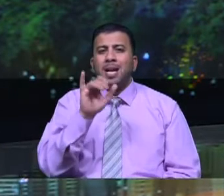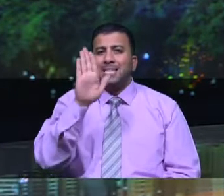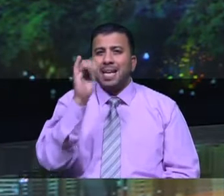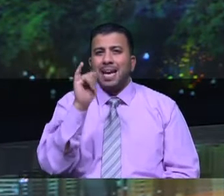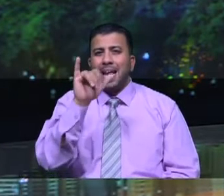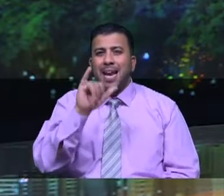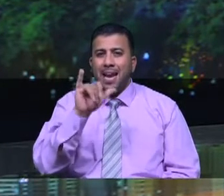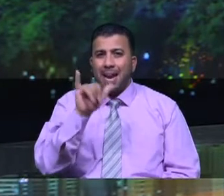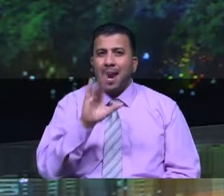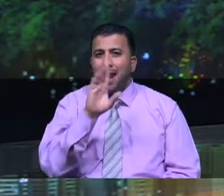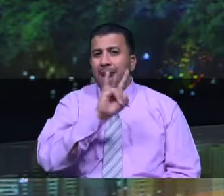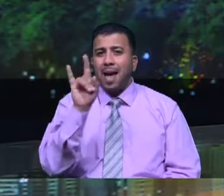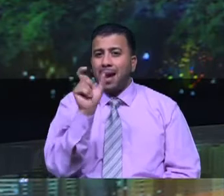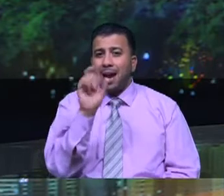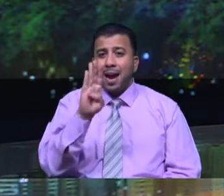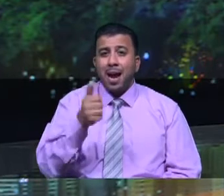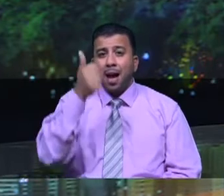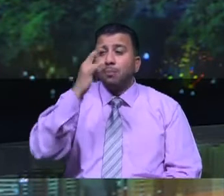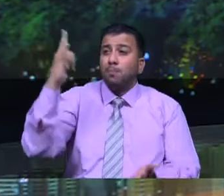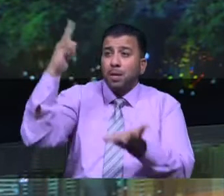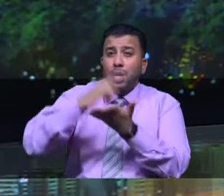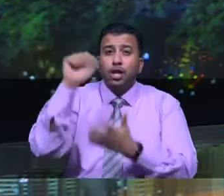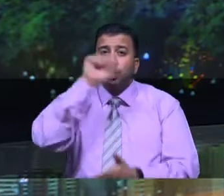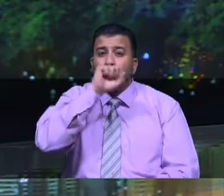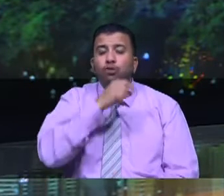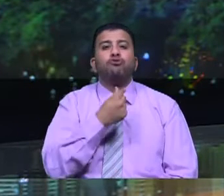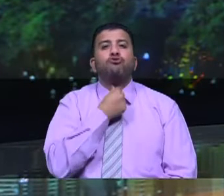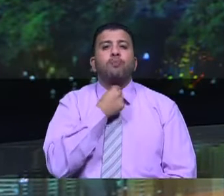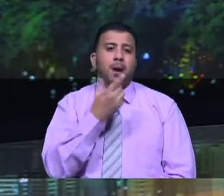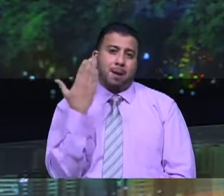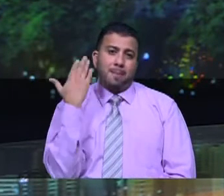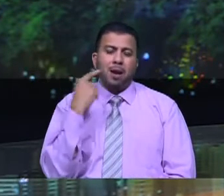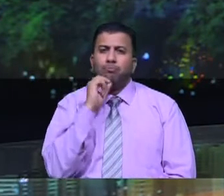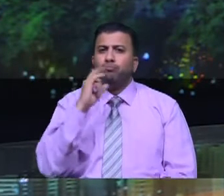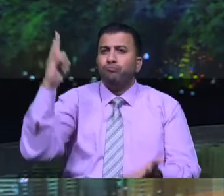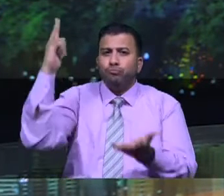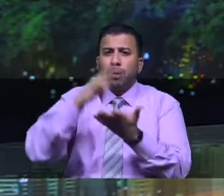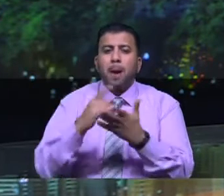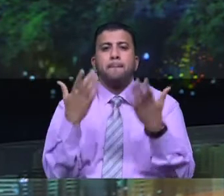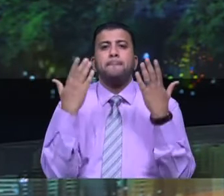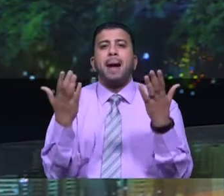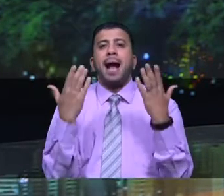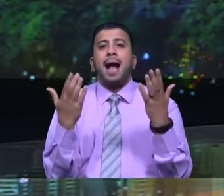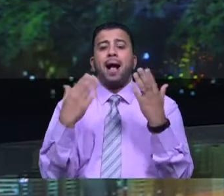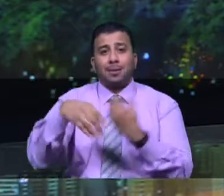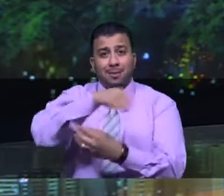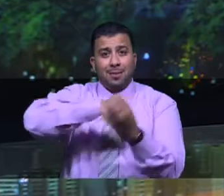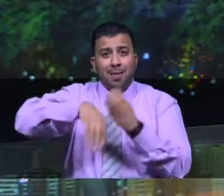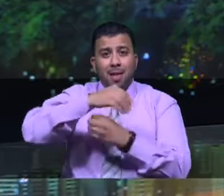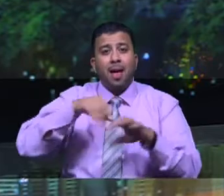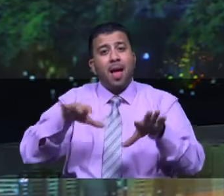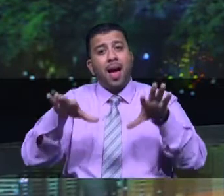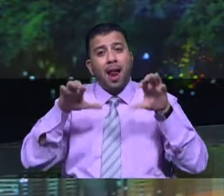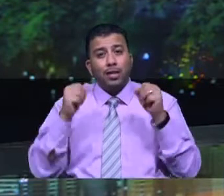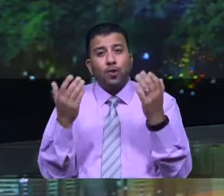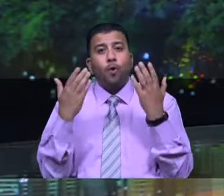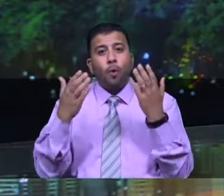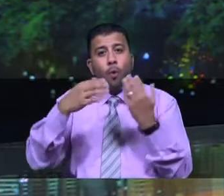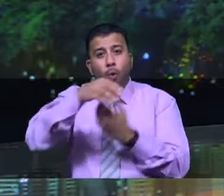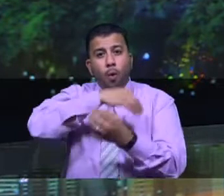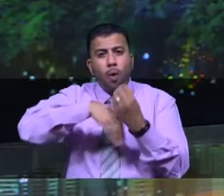لدى وصولهم مطار الشارقة الدولي الجمعة الماضية قادمين من مكة المكرمة عقب أدائهم مناسك